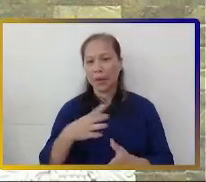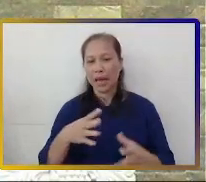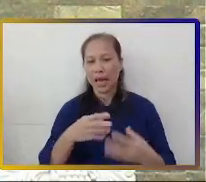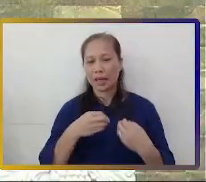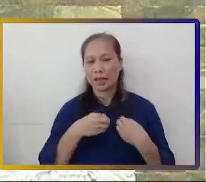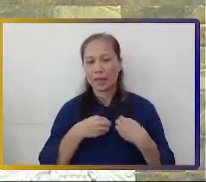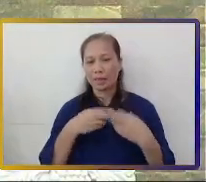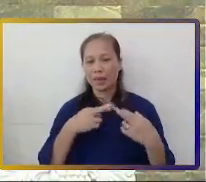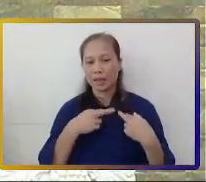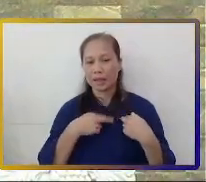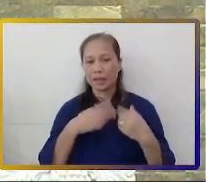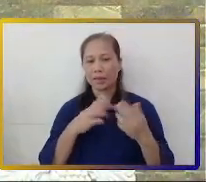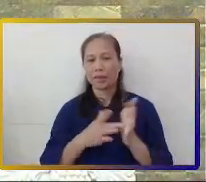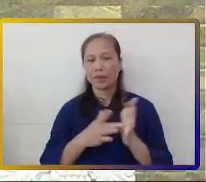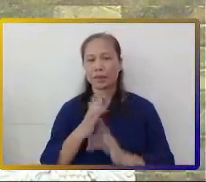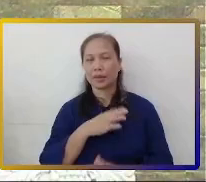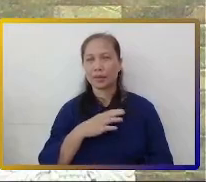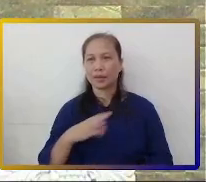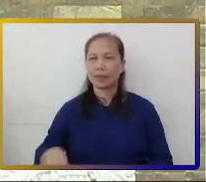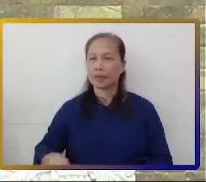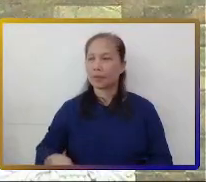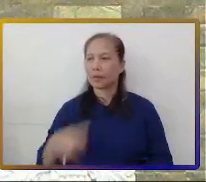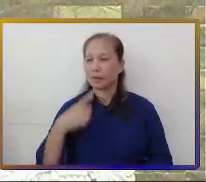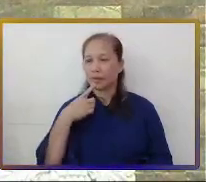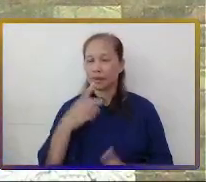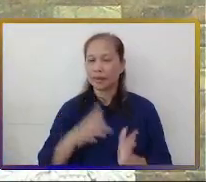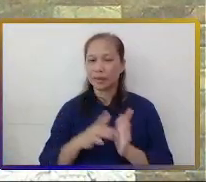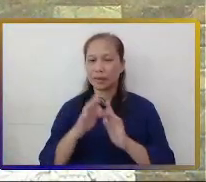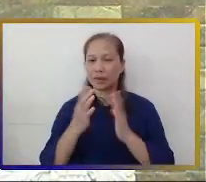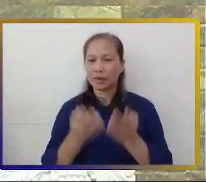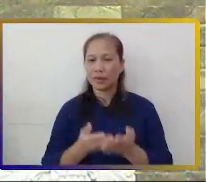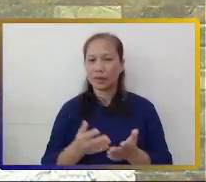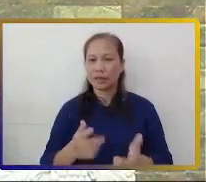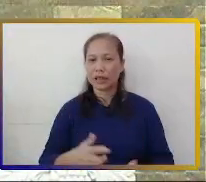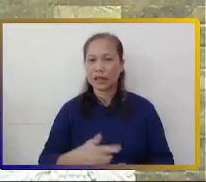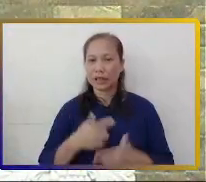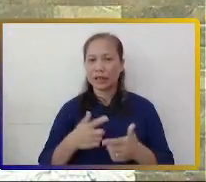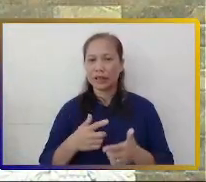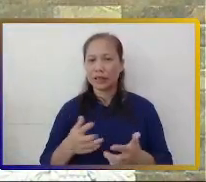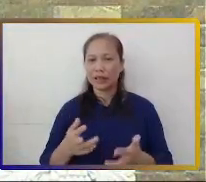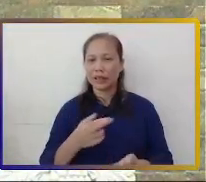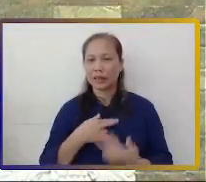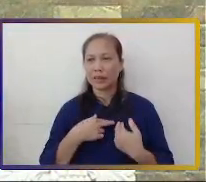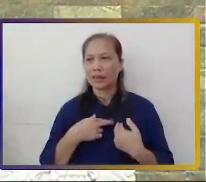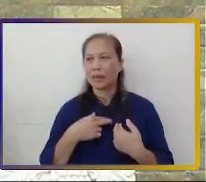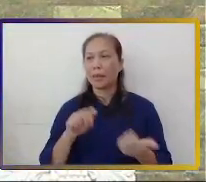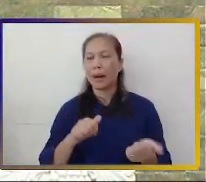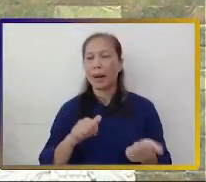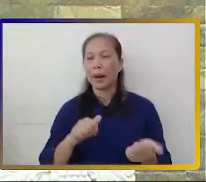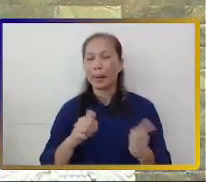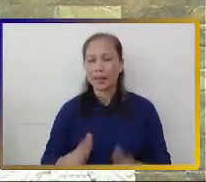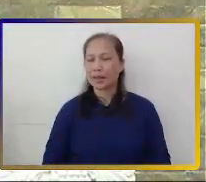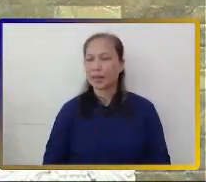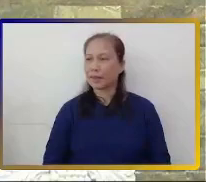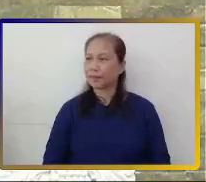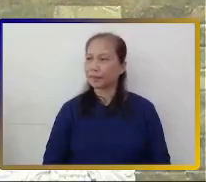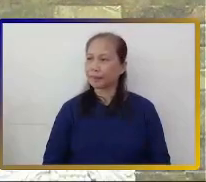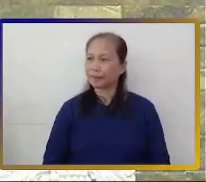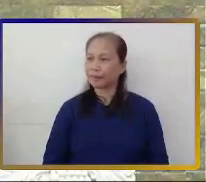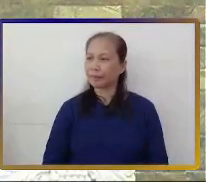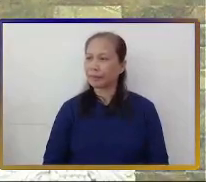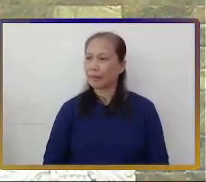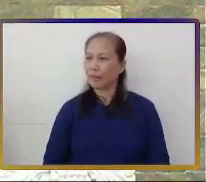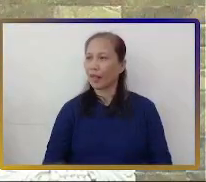mong tinanggap ang panginoong jesukristo sabi ng bibl they that gladly receive his word Where what we baptized